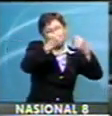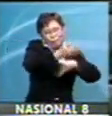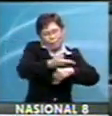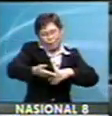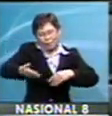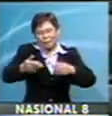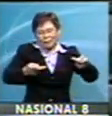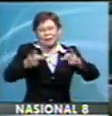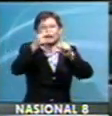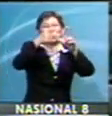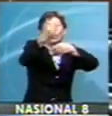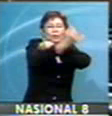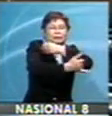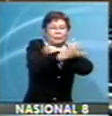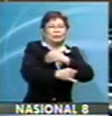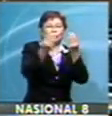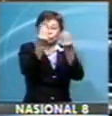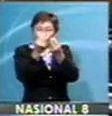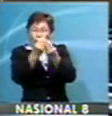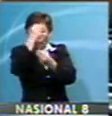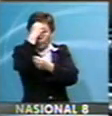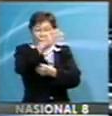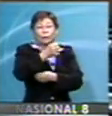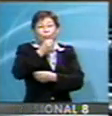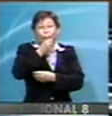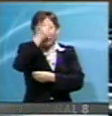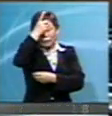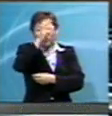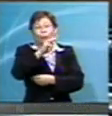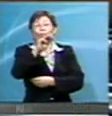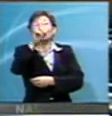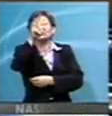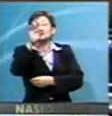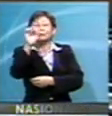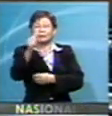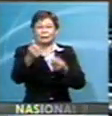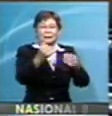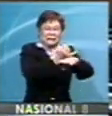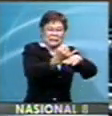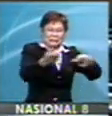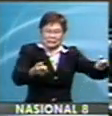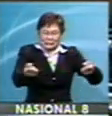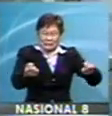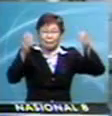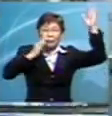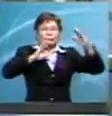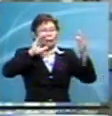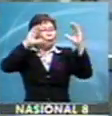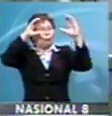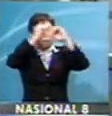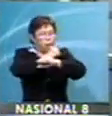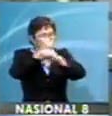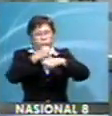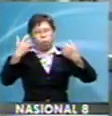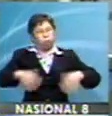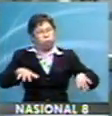automotif ke luar negara ya statistik yang dimaklumkan Datuk Seri Mustafa itu menunjukkan industri automotif negara berdepan cabaran besar untuk